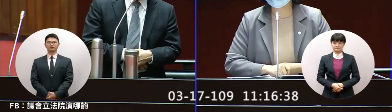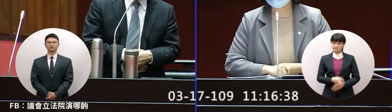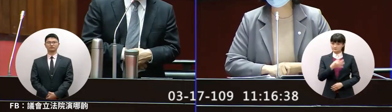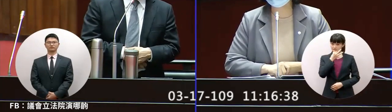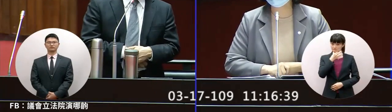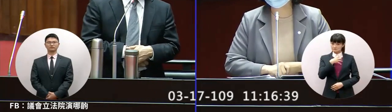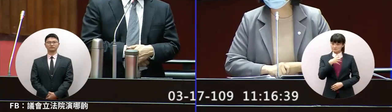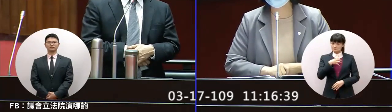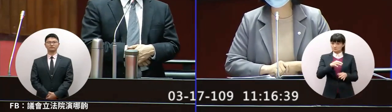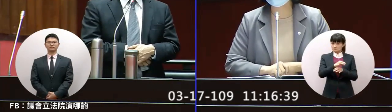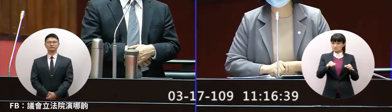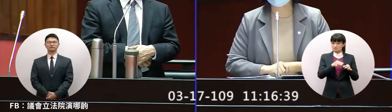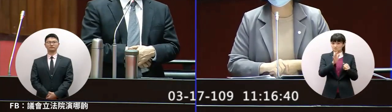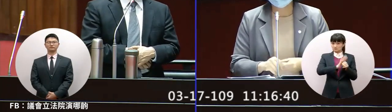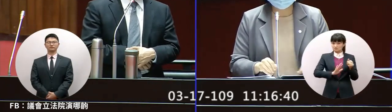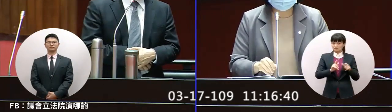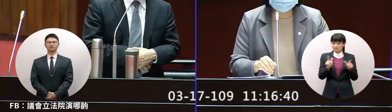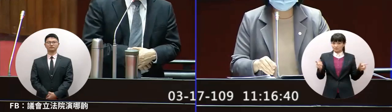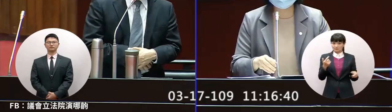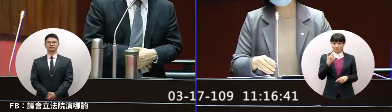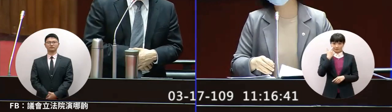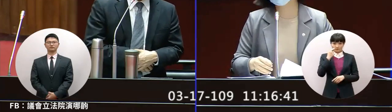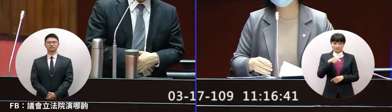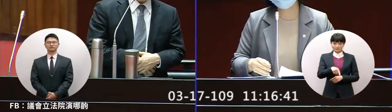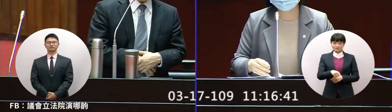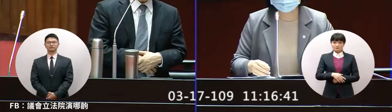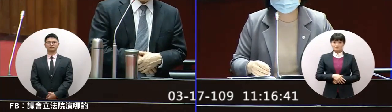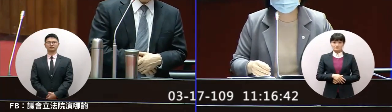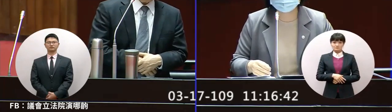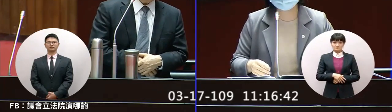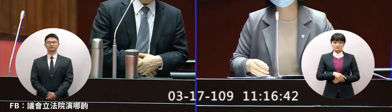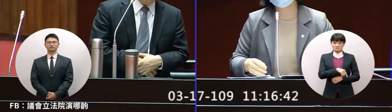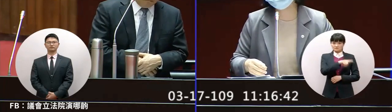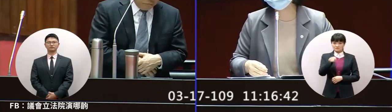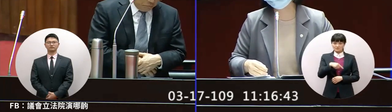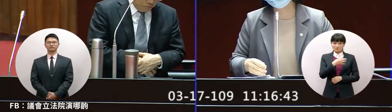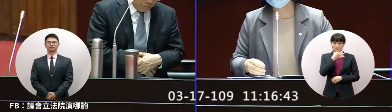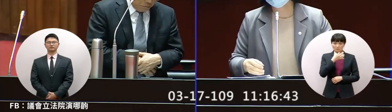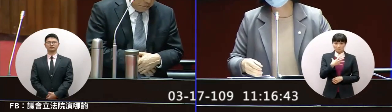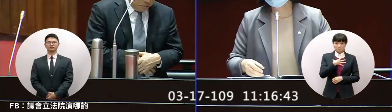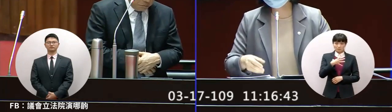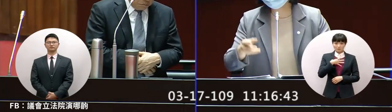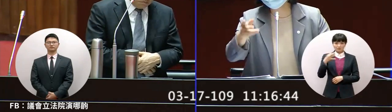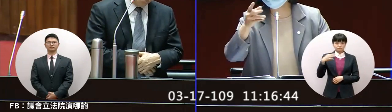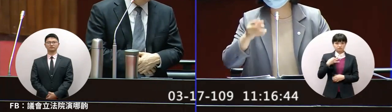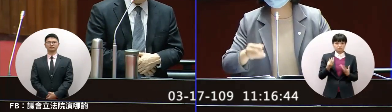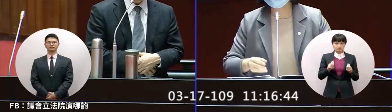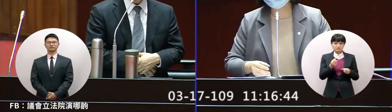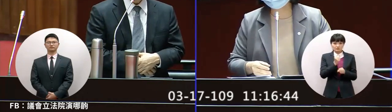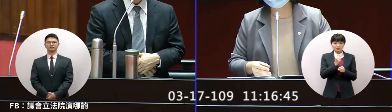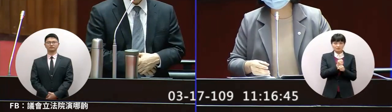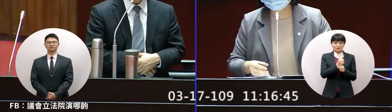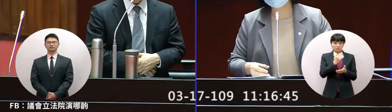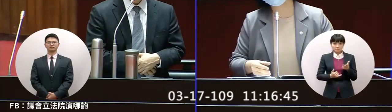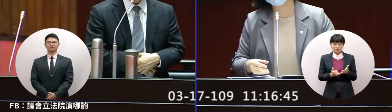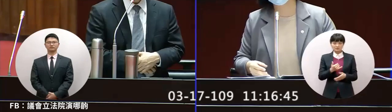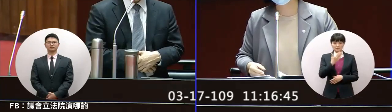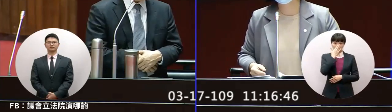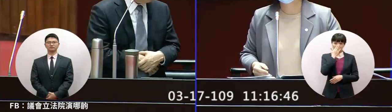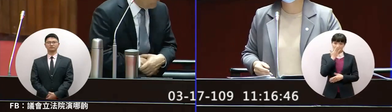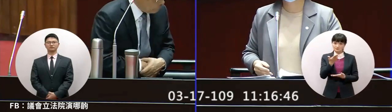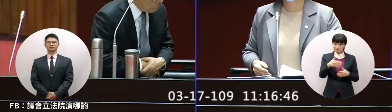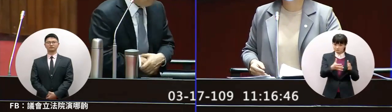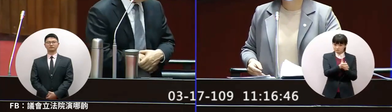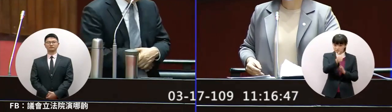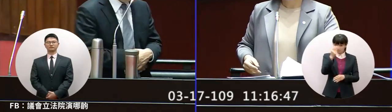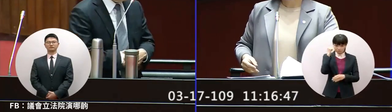非常大的经济上的一个考验来了，所以其实大家也不敢辞职，不敢离职。所以在这种状况里面，部长你想好了